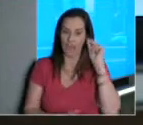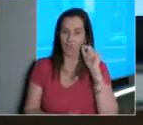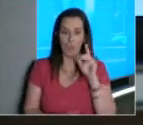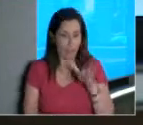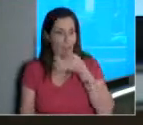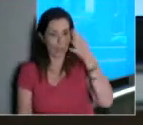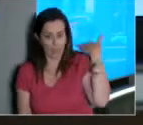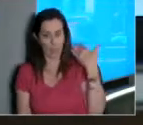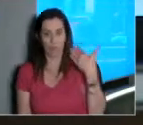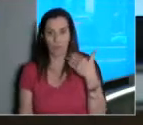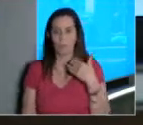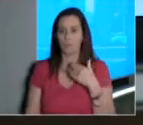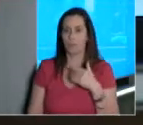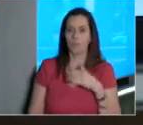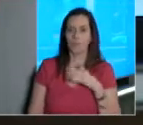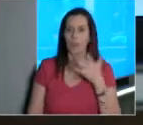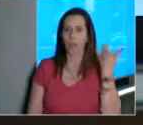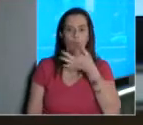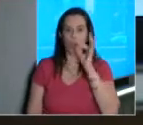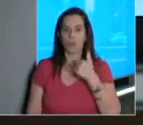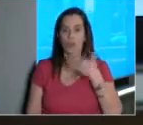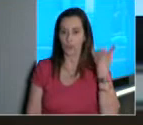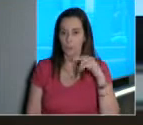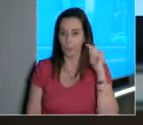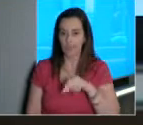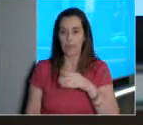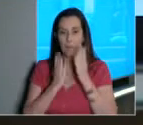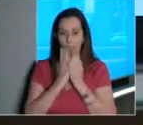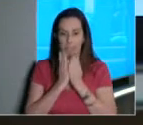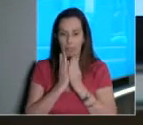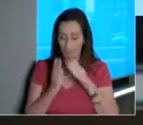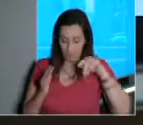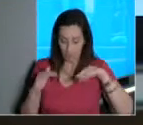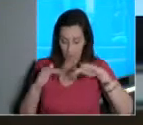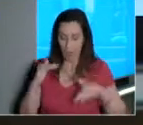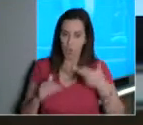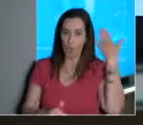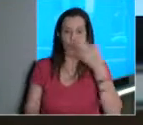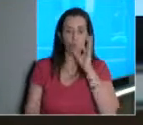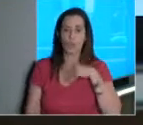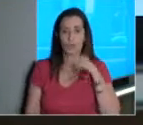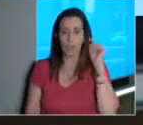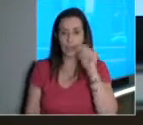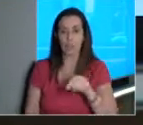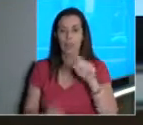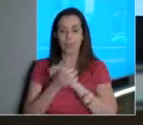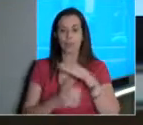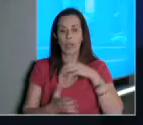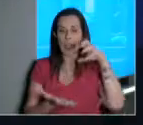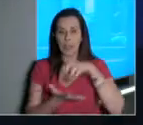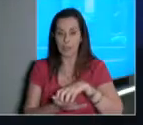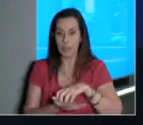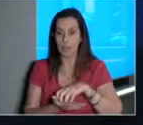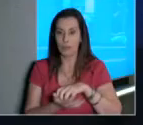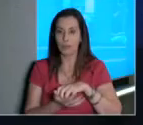יותר טוב במשמעותי? אז חד משמעית, חד משמעית היה יותר טוב. כשאני הייתי יורדת לבית הכנסת מתחת לביתי היה יותר טוב. כשאני הייתי מגיעה עם חברותיי לתחנה